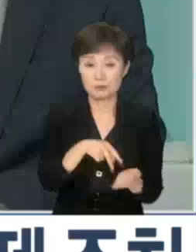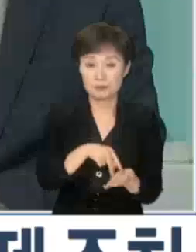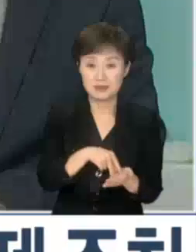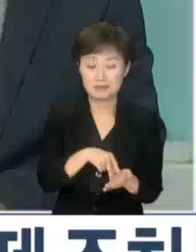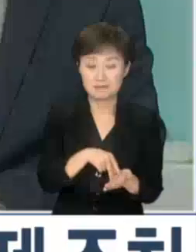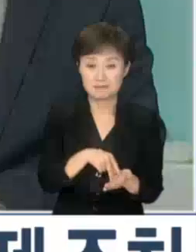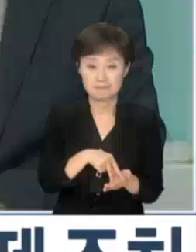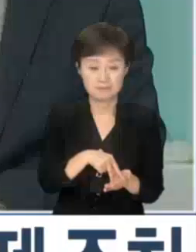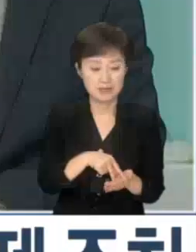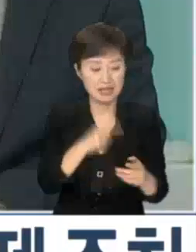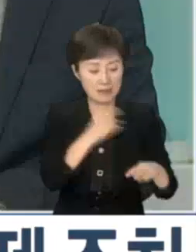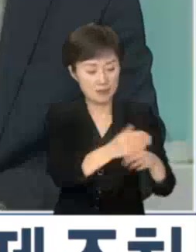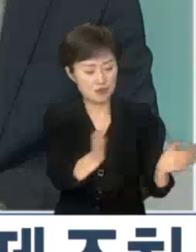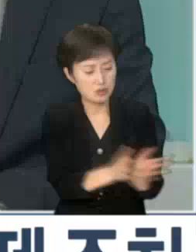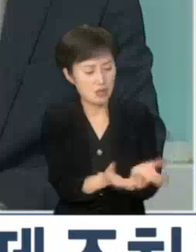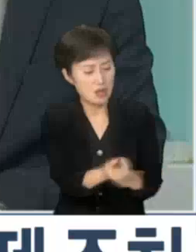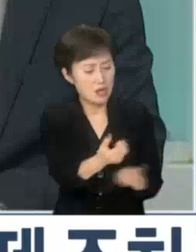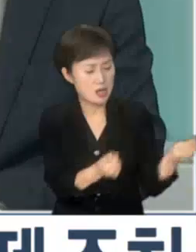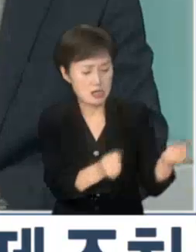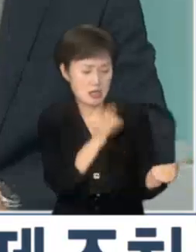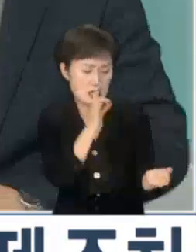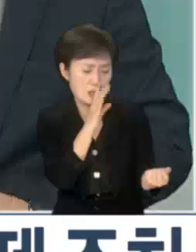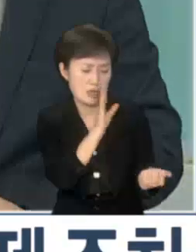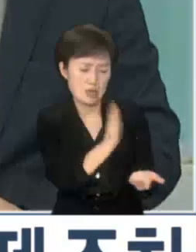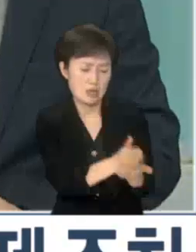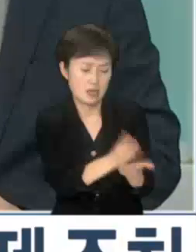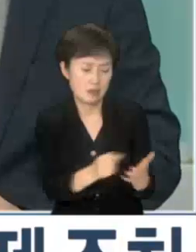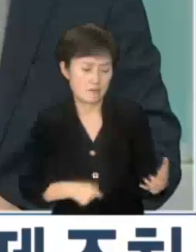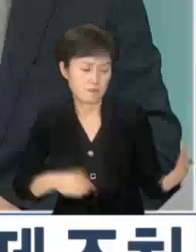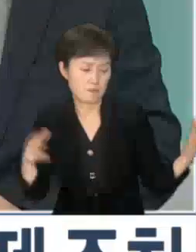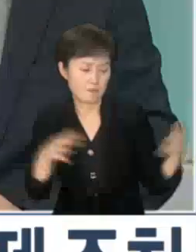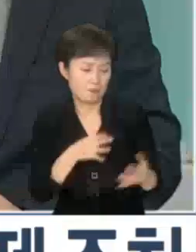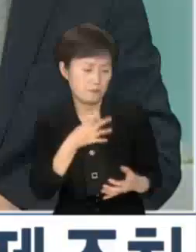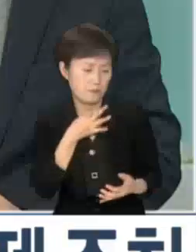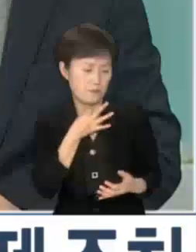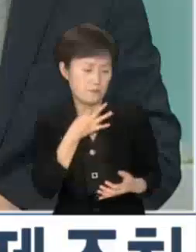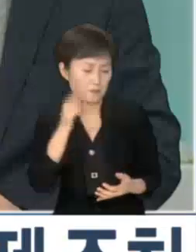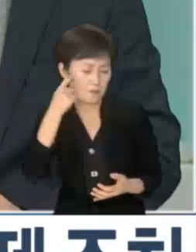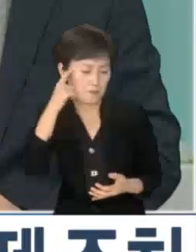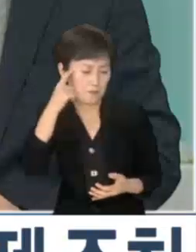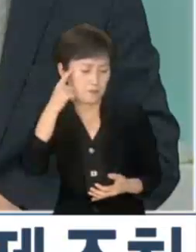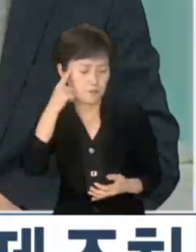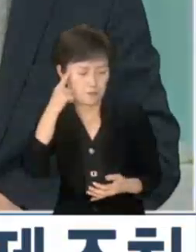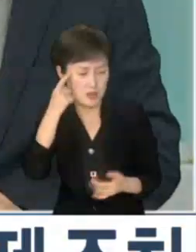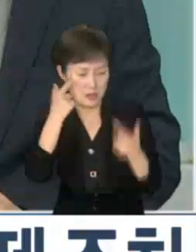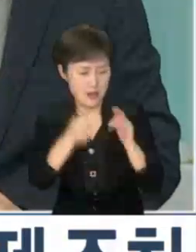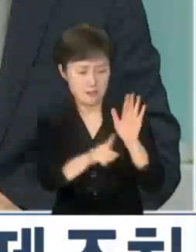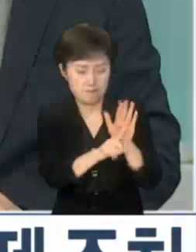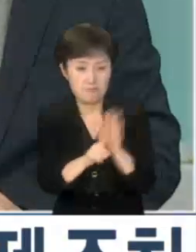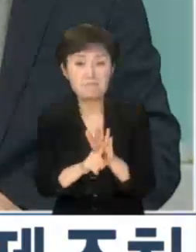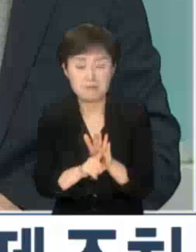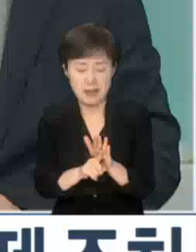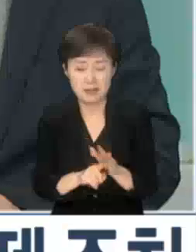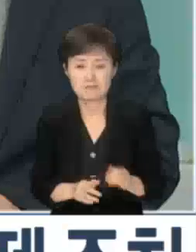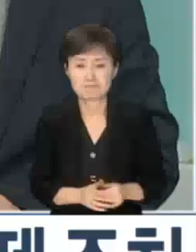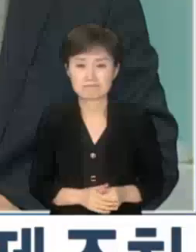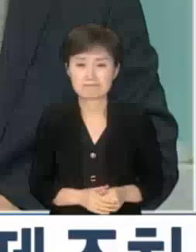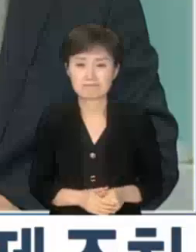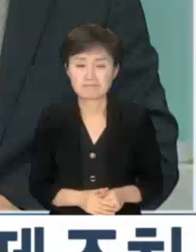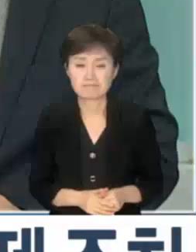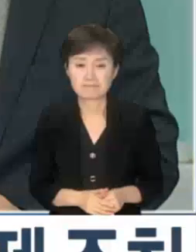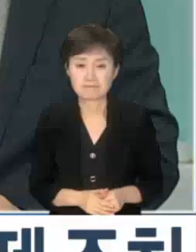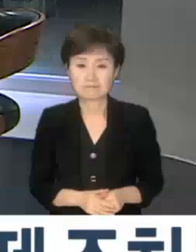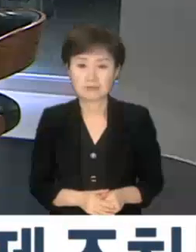이런 당에 대한 분열이라든지 이런 걸 막고 통합을 시켜야 되겠다는 의지들을 당원들에게 명백하게 보여주었다. 저는 그렇게 생각합니다. 네, 이번에